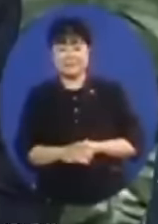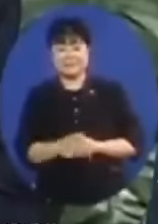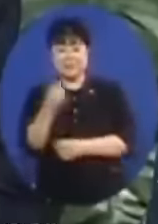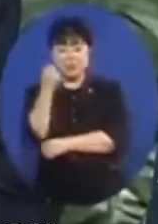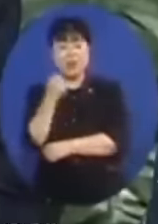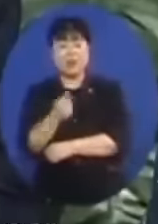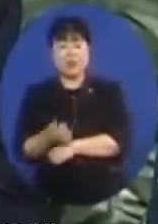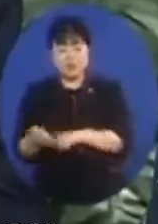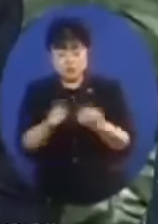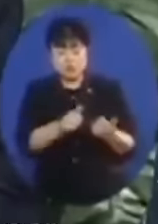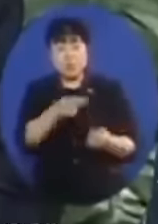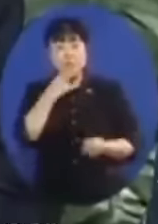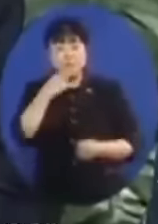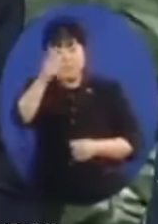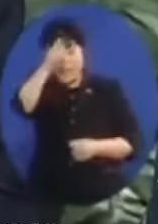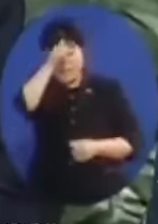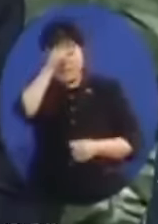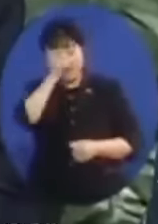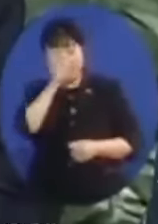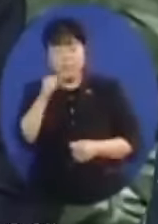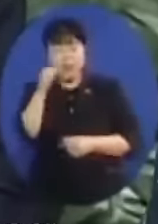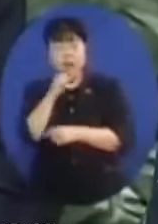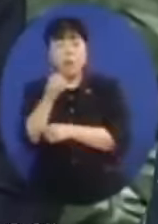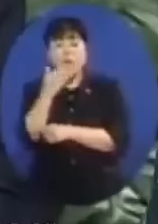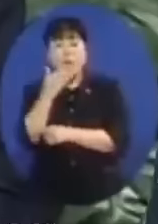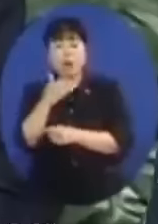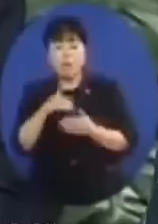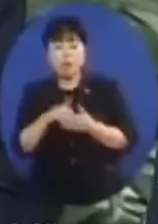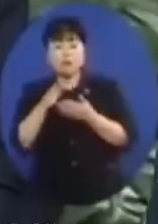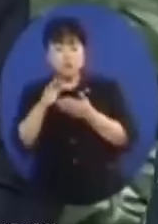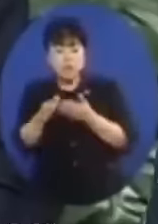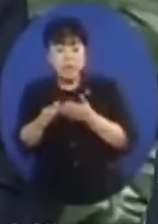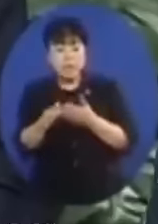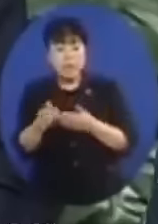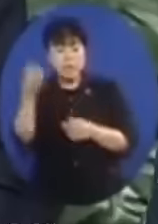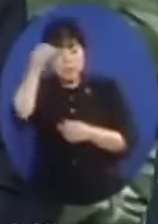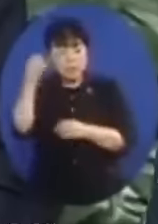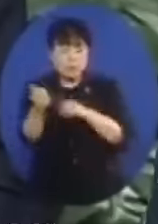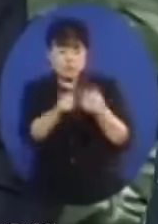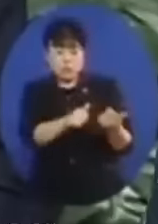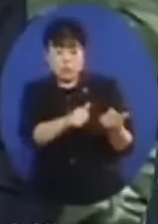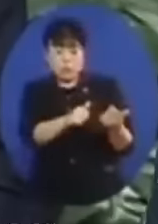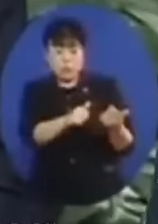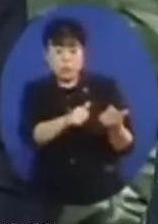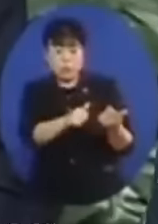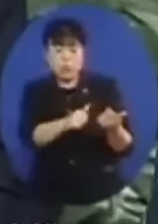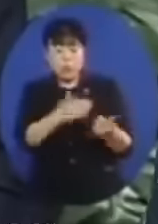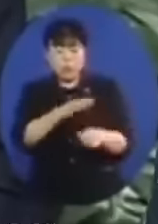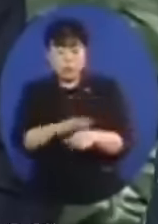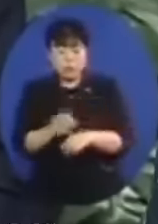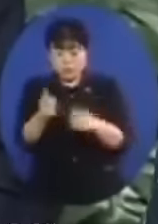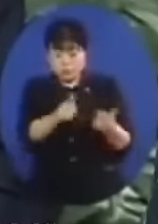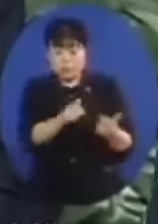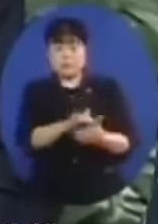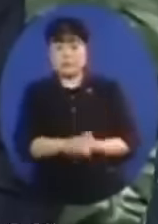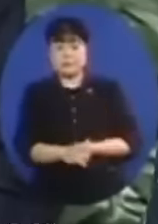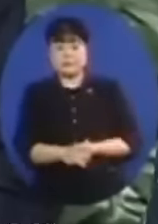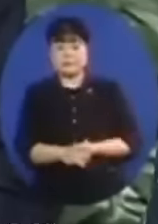원래 죽음이 없던 아담이 선악과를 따먹고 영혼이 죽고 따라서 육체도 죽게 된